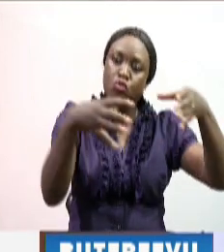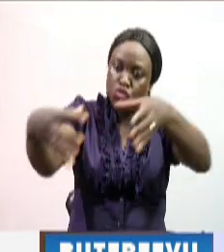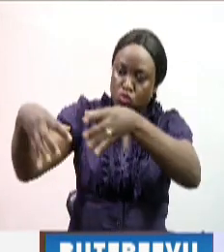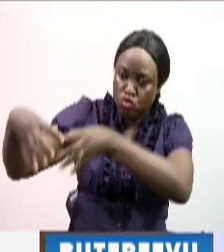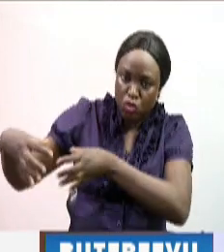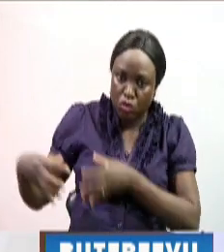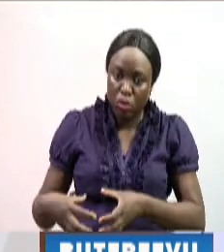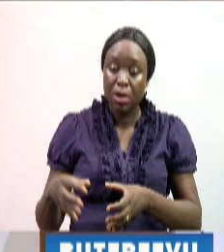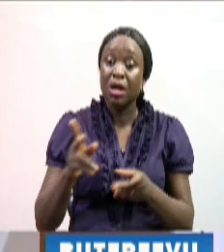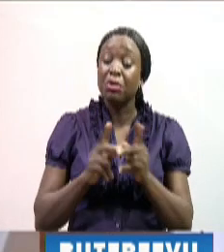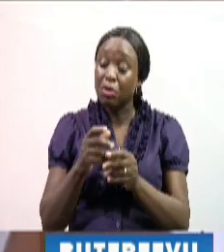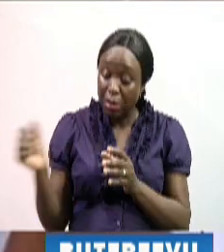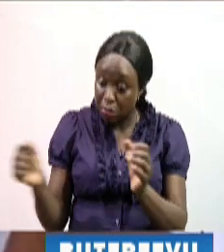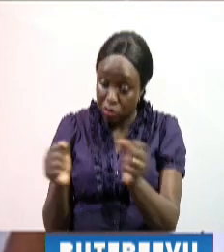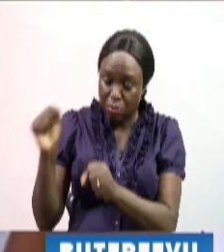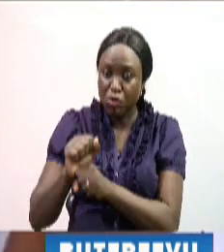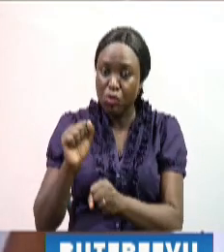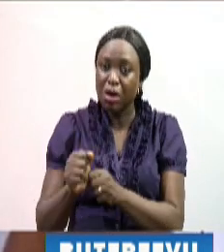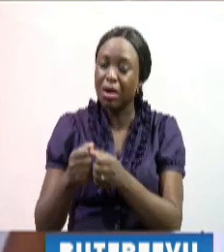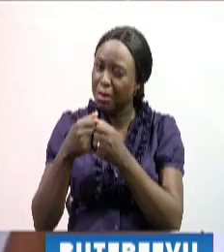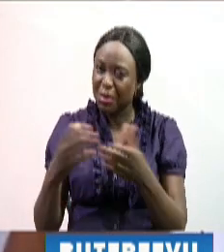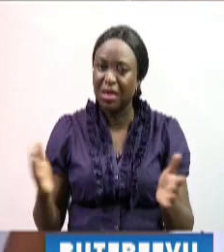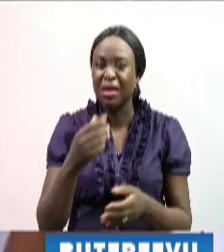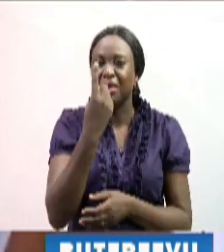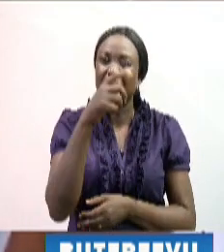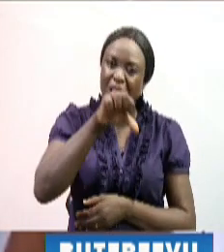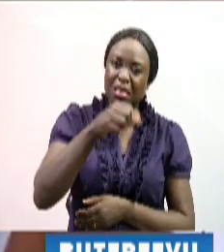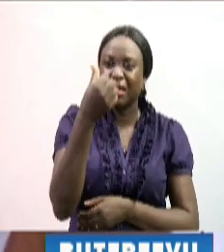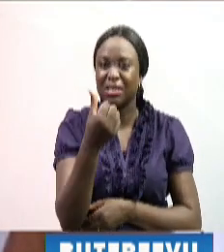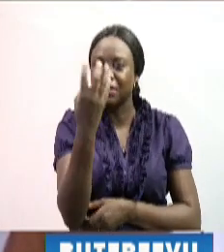byakozesanga abantu bangi nnyo era mu 1964